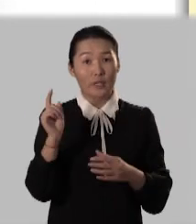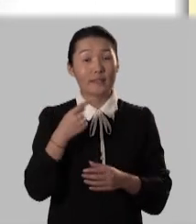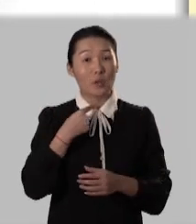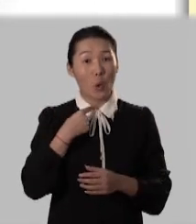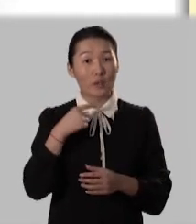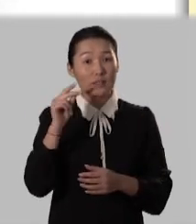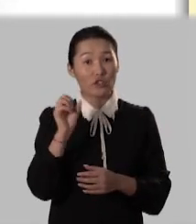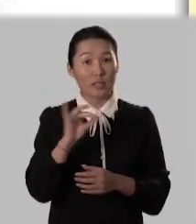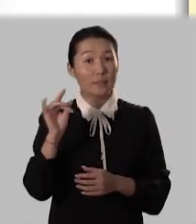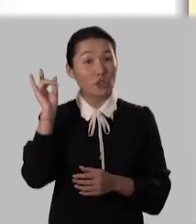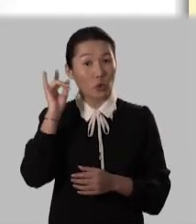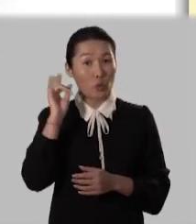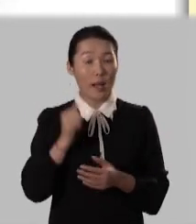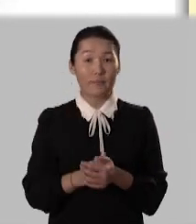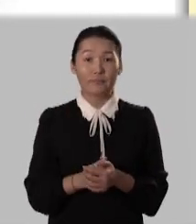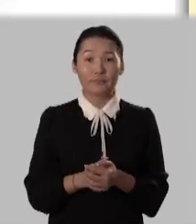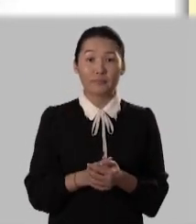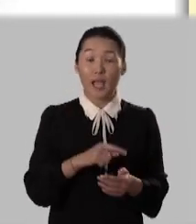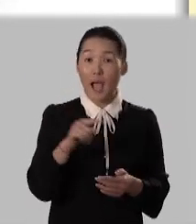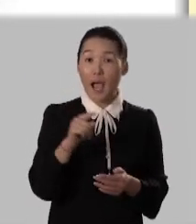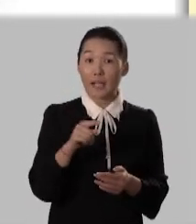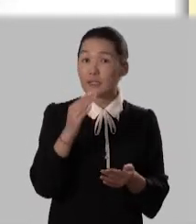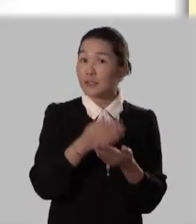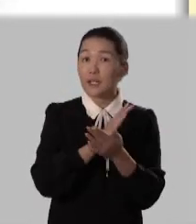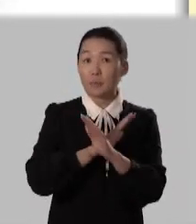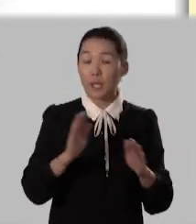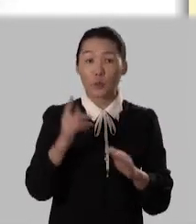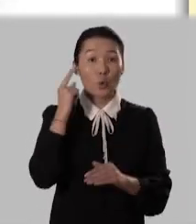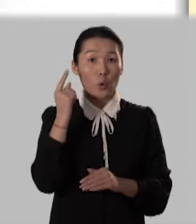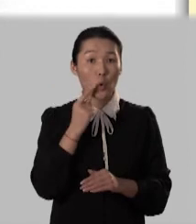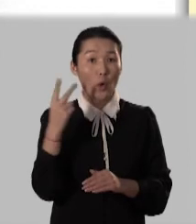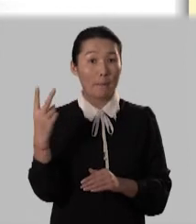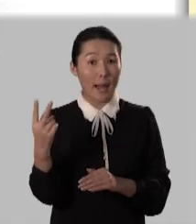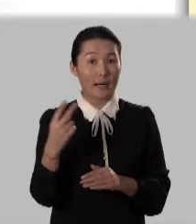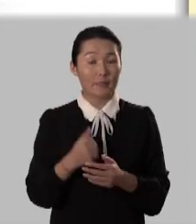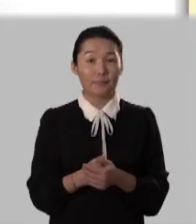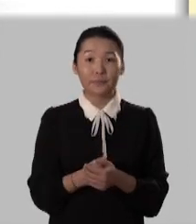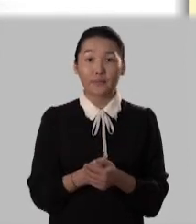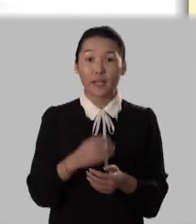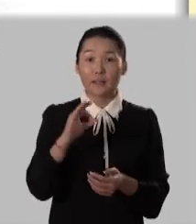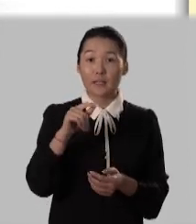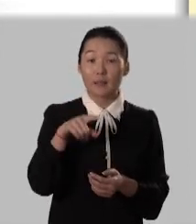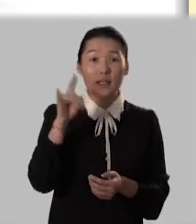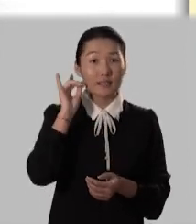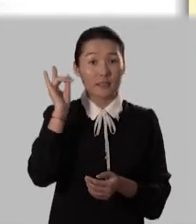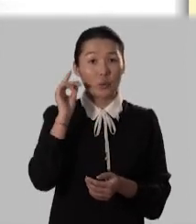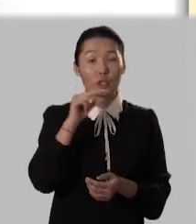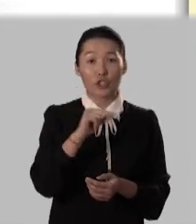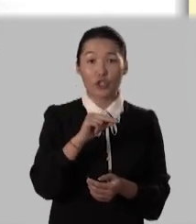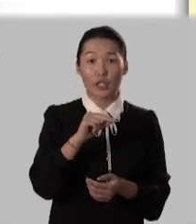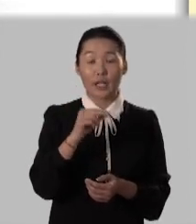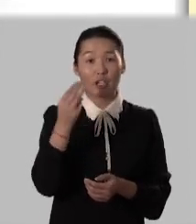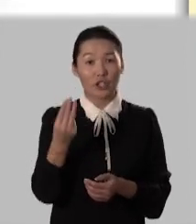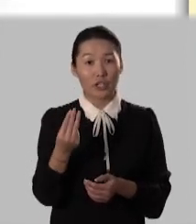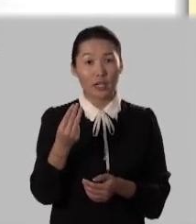шума и они не имеют глухой пары согласные звуки ч еще